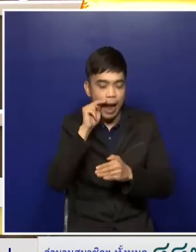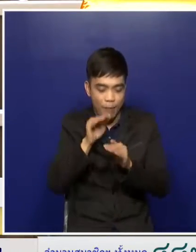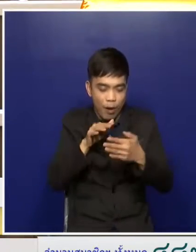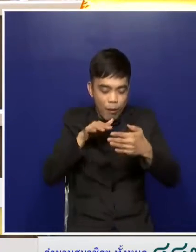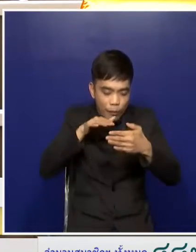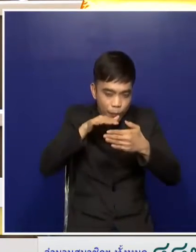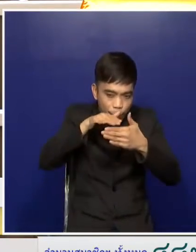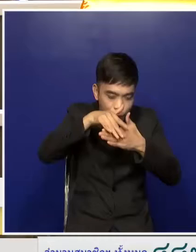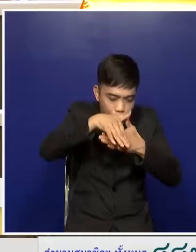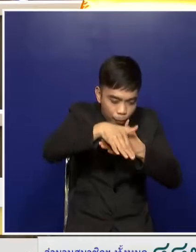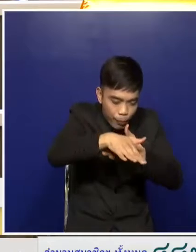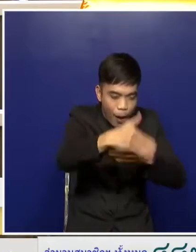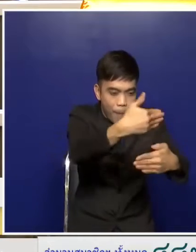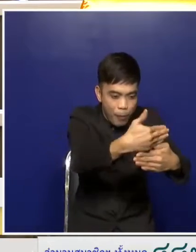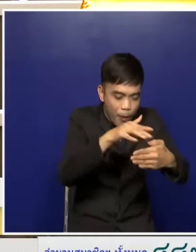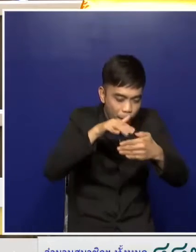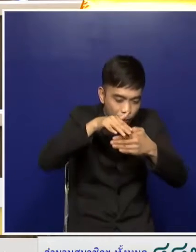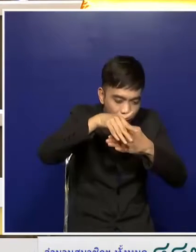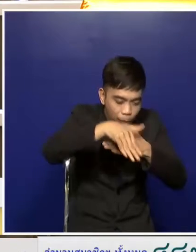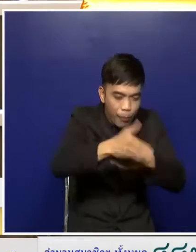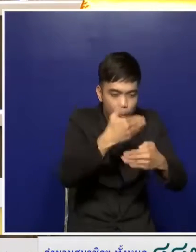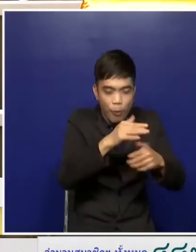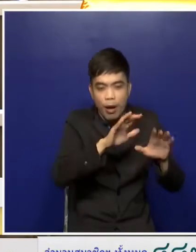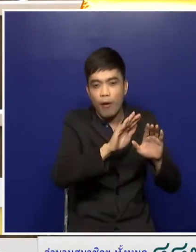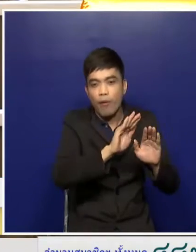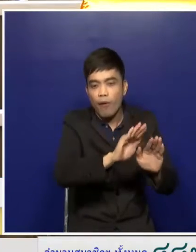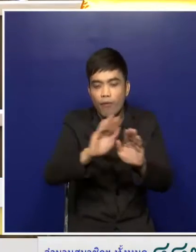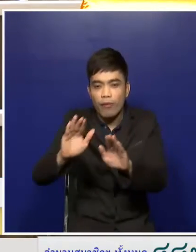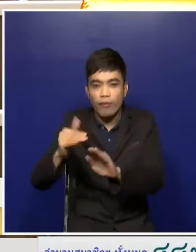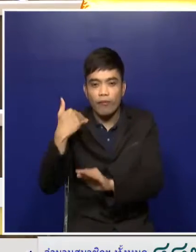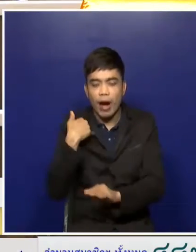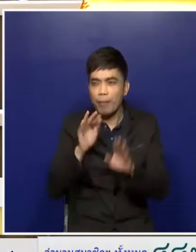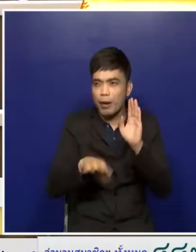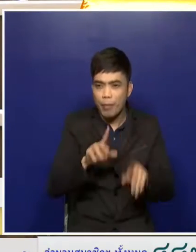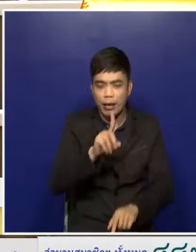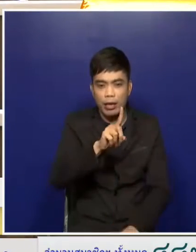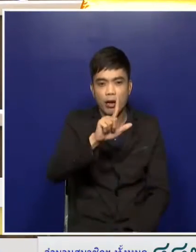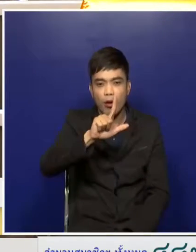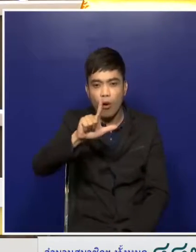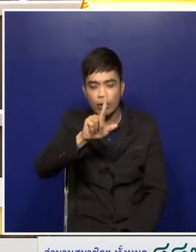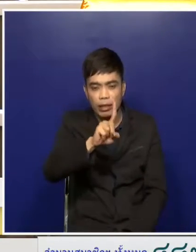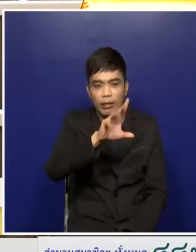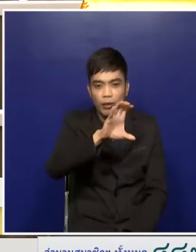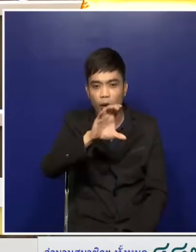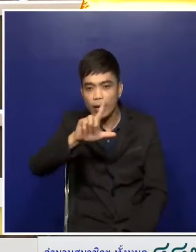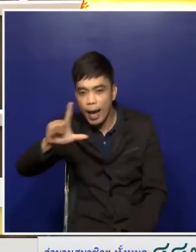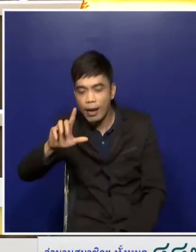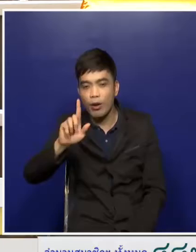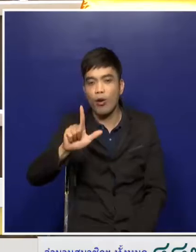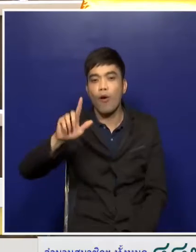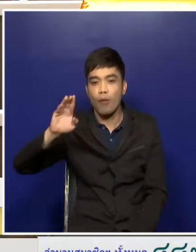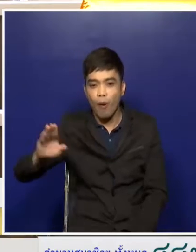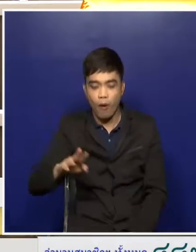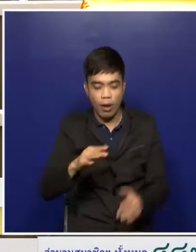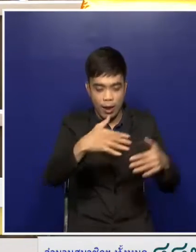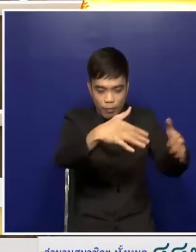ชะลอและกักเก็บร้านอยู่ทั้งหมด 12แห่งความจุรวมประมาณ 100ล้านลูกบาศก์เมตรและโครงการสร้างแหล่งกักเก็บ